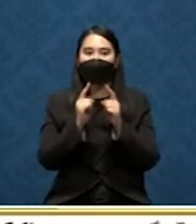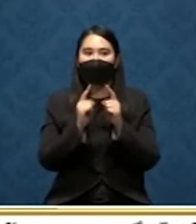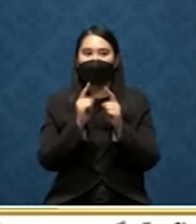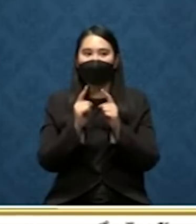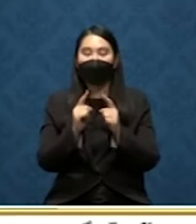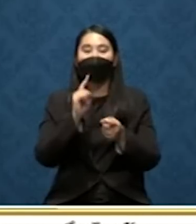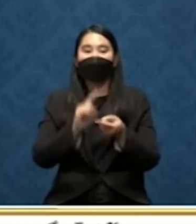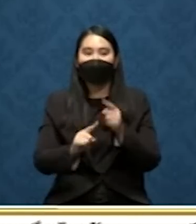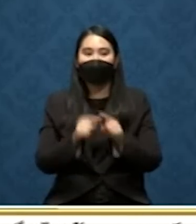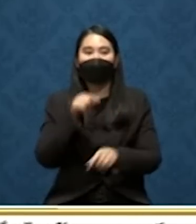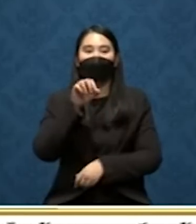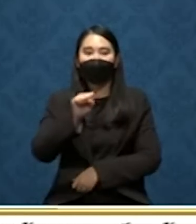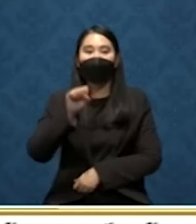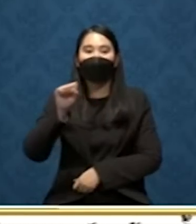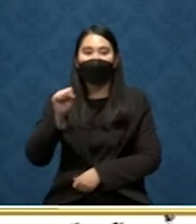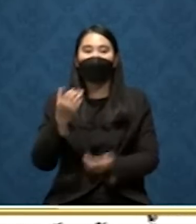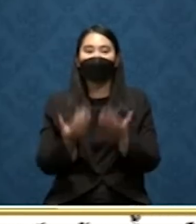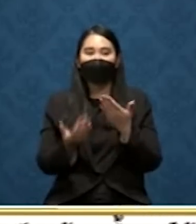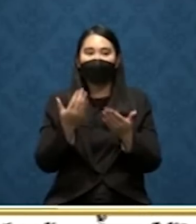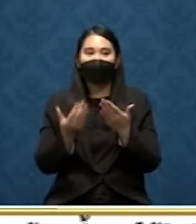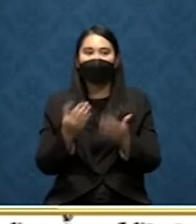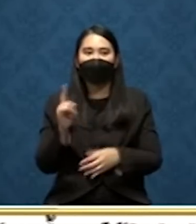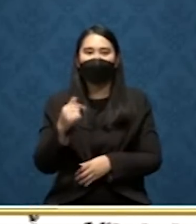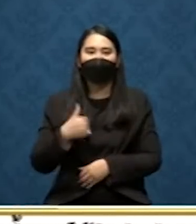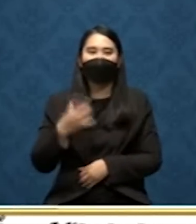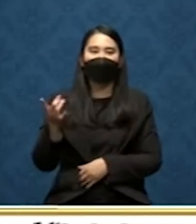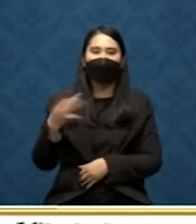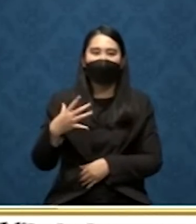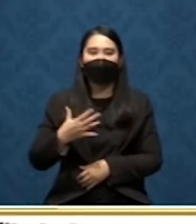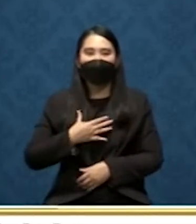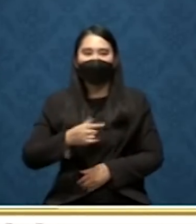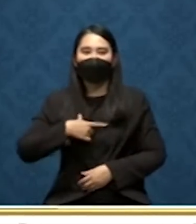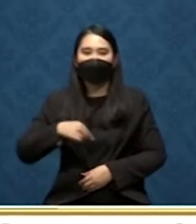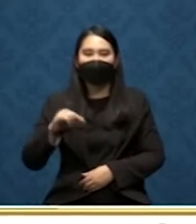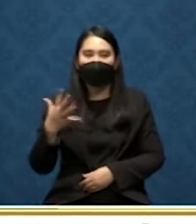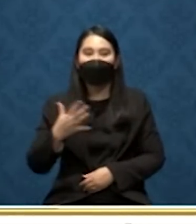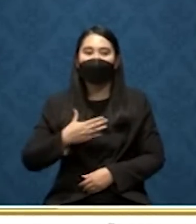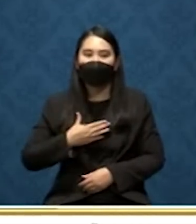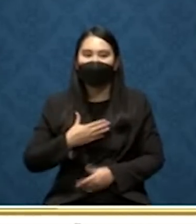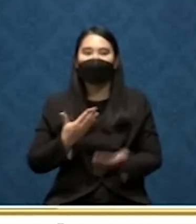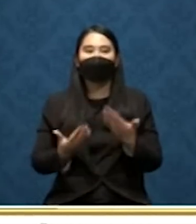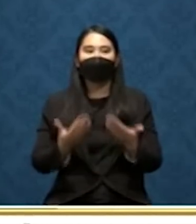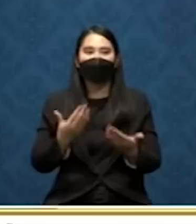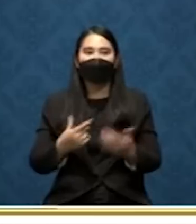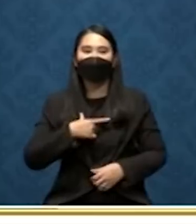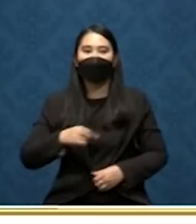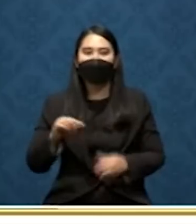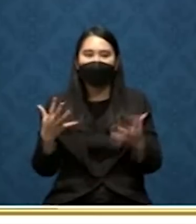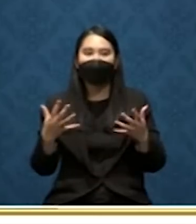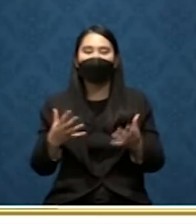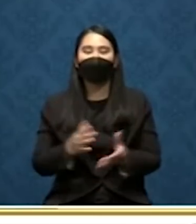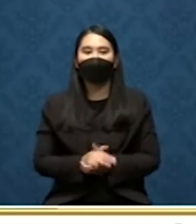เพื่อนสมาชิกษภาพูแนลสดร หรอท่านบอกวาท่านชิงจัง ผม ท่านเกียผม ท่านไม่ได้ชอบผม